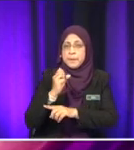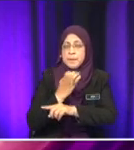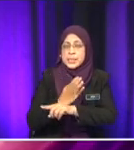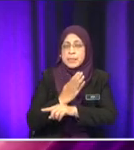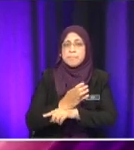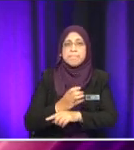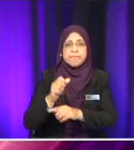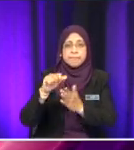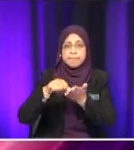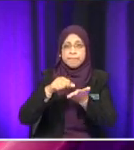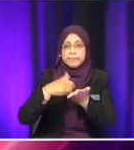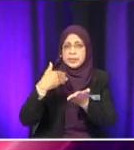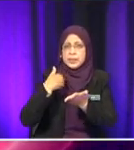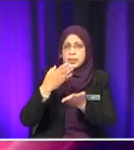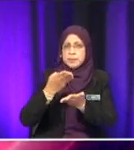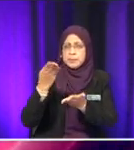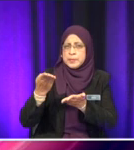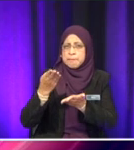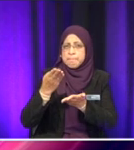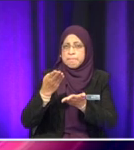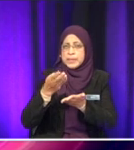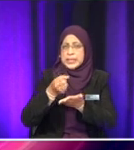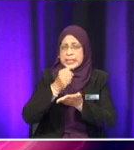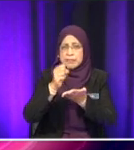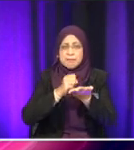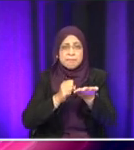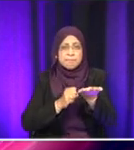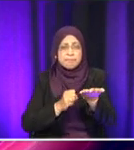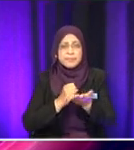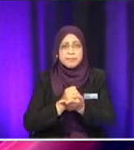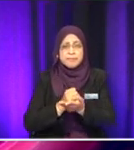mempunyai beberapa unsur seni dan prinsip mereka